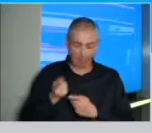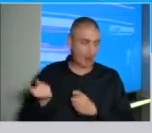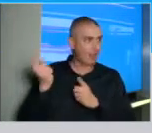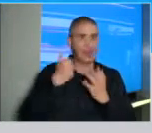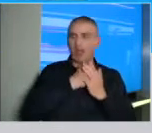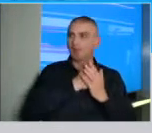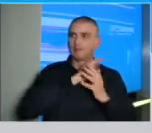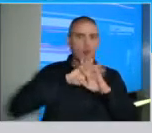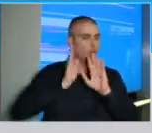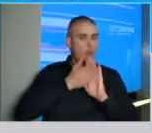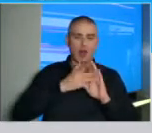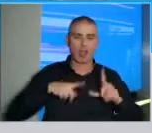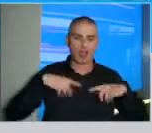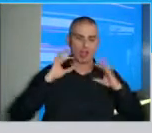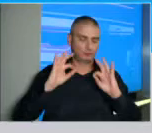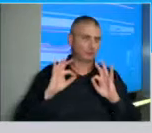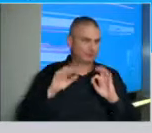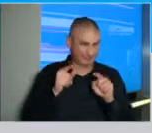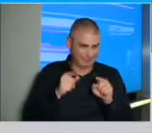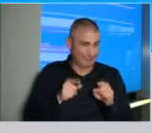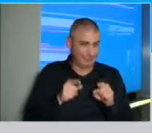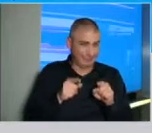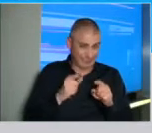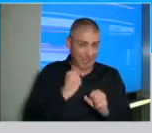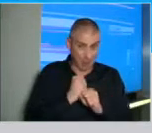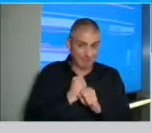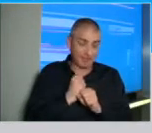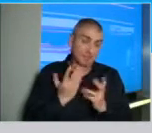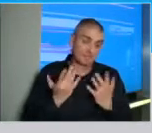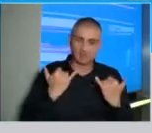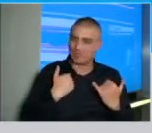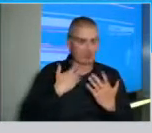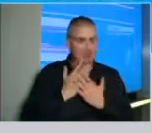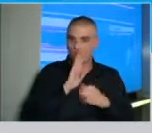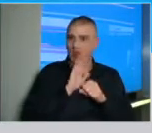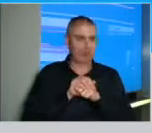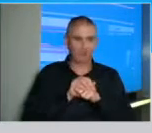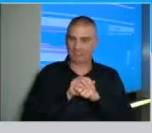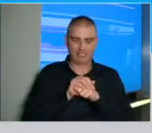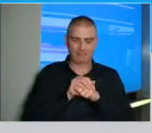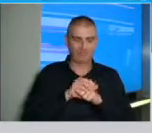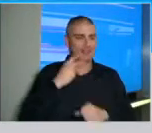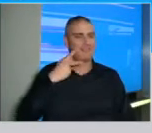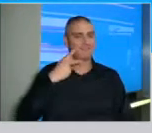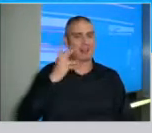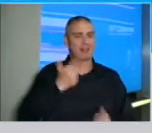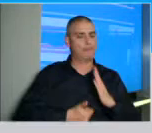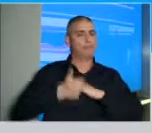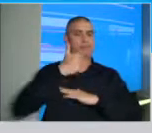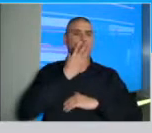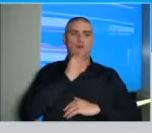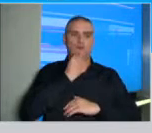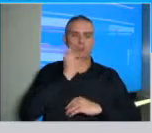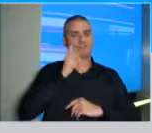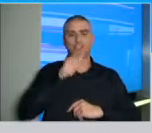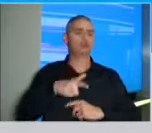בערך כל אורחות חייו. זה עובד, אתה יודע, אנחנו היום כבר לא מזהים כל כך את פייגלין כמנהיג מנהיגות יהודית,